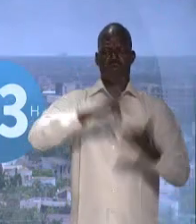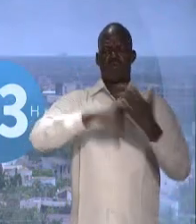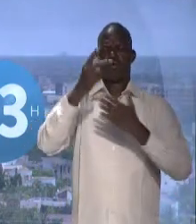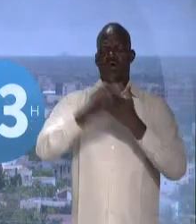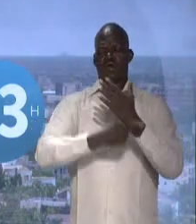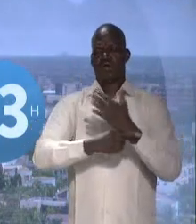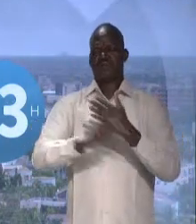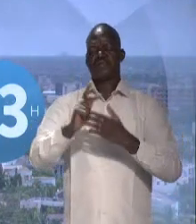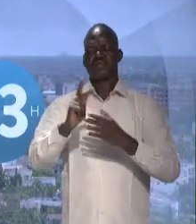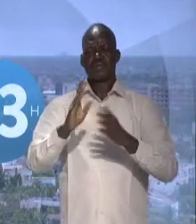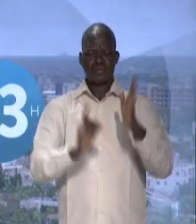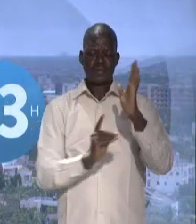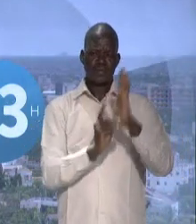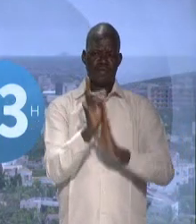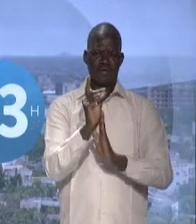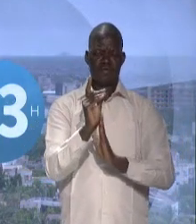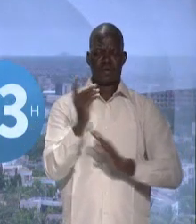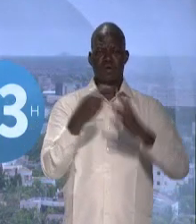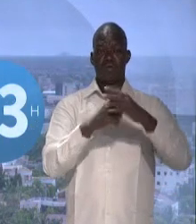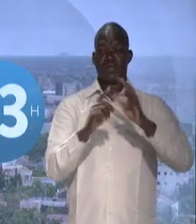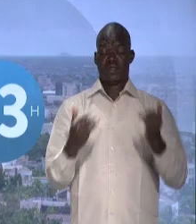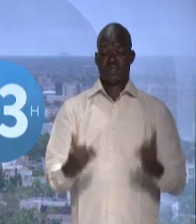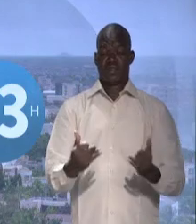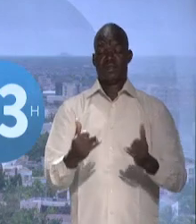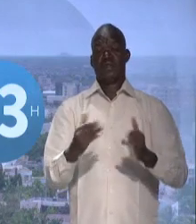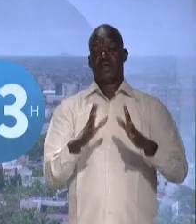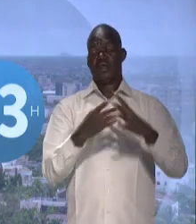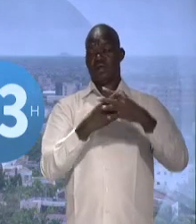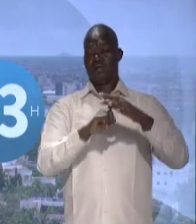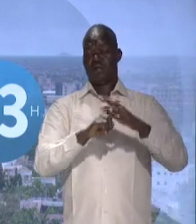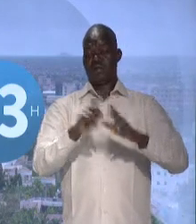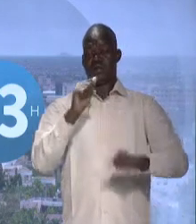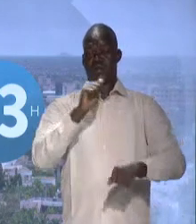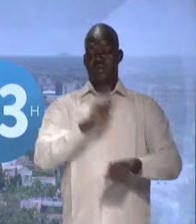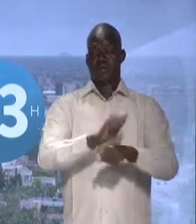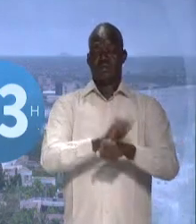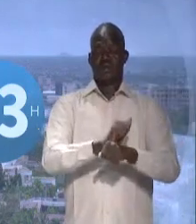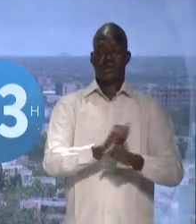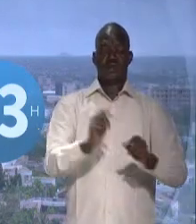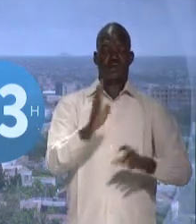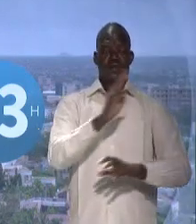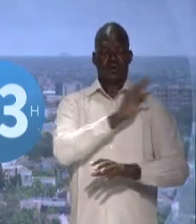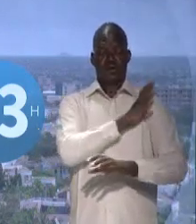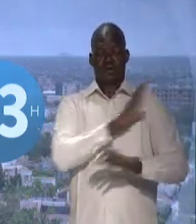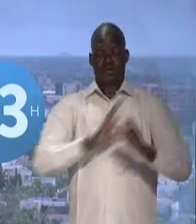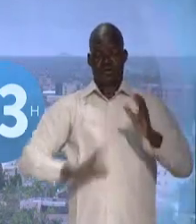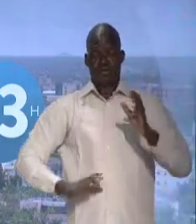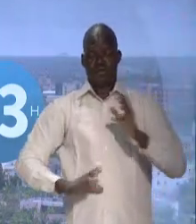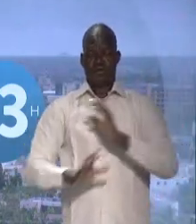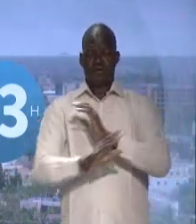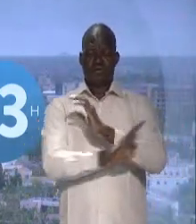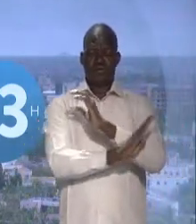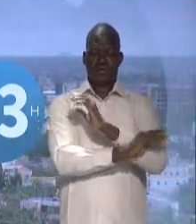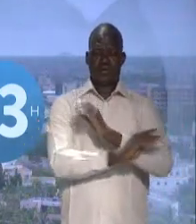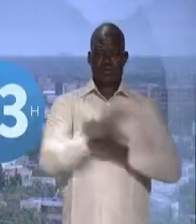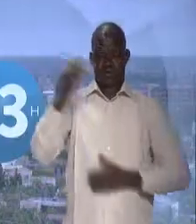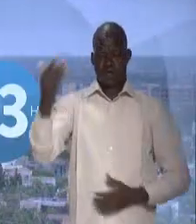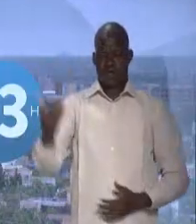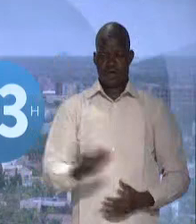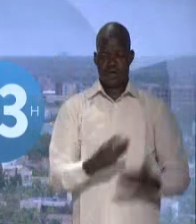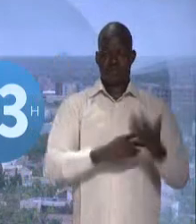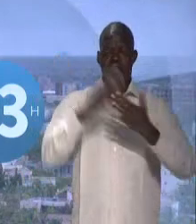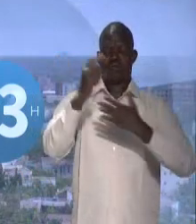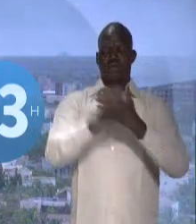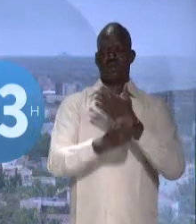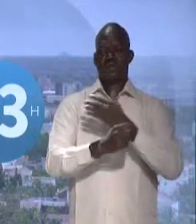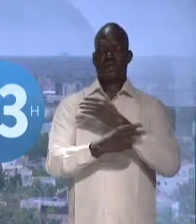pour le développement PNUD lance ici la phase pilote. Les communes de Gourssi et de Yako vont abriter cette phase dans la région du